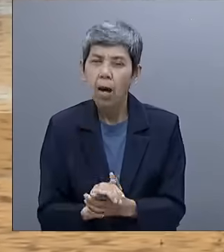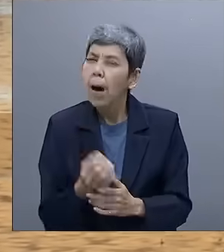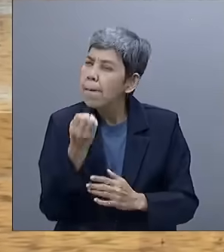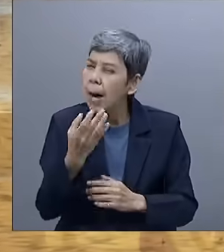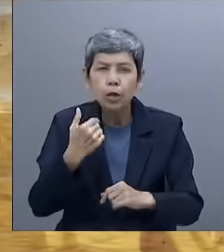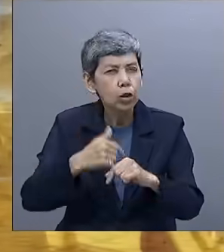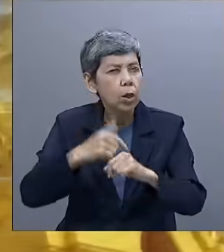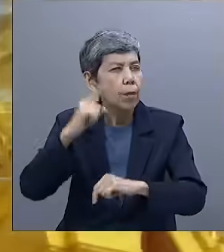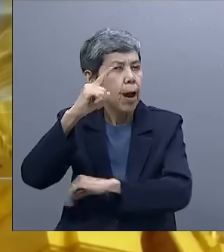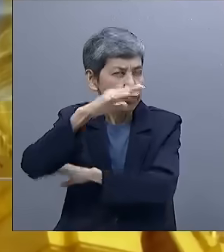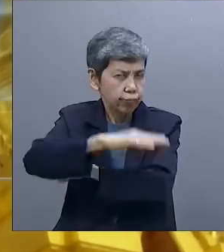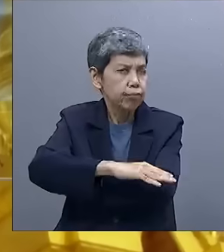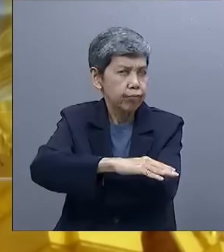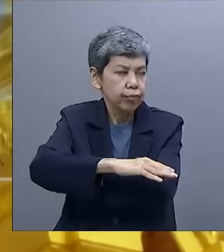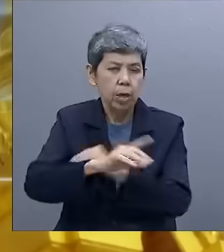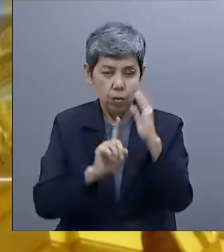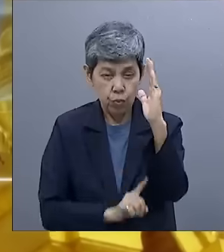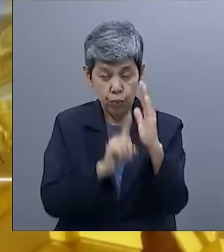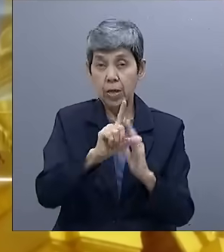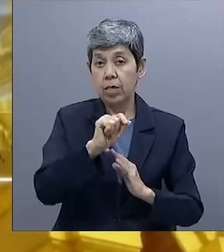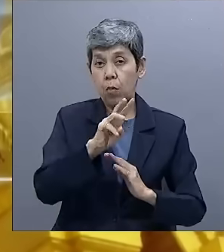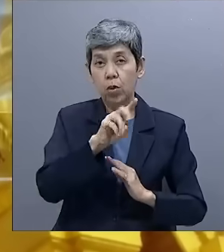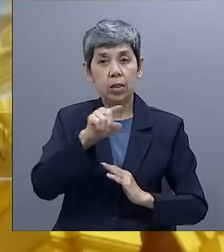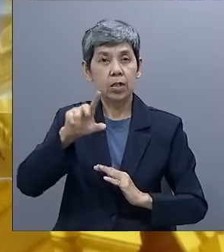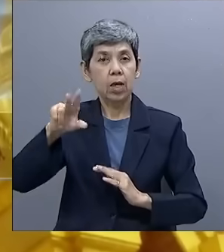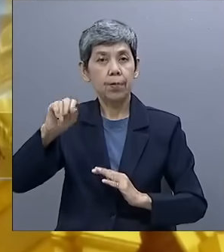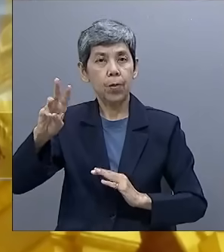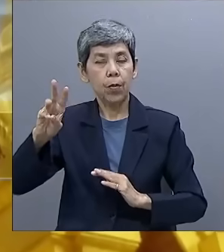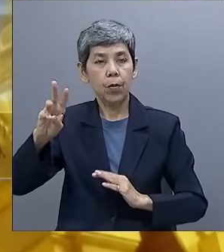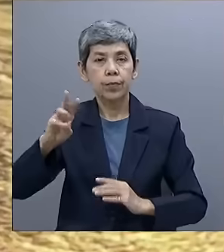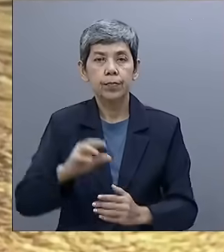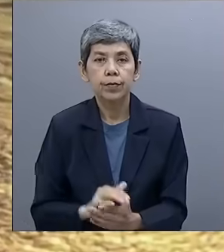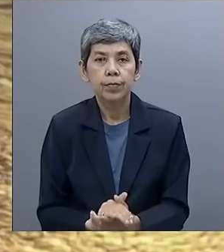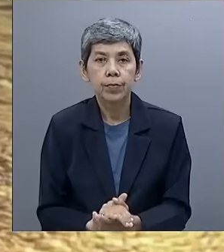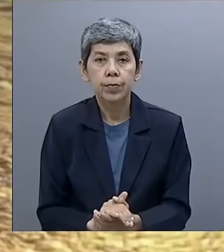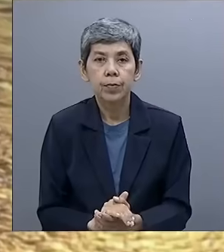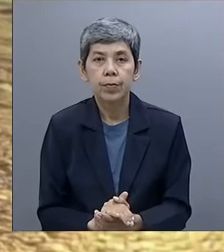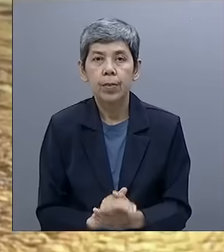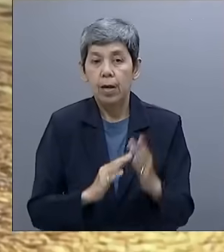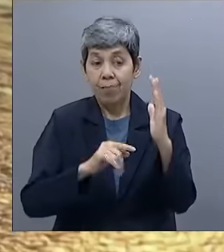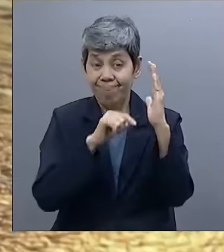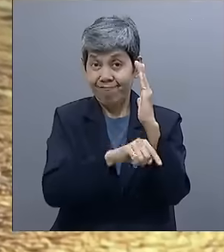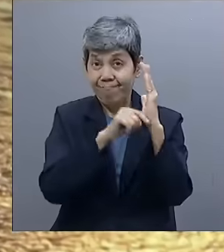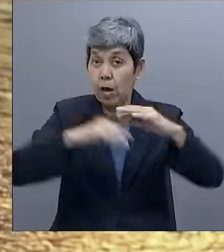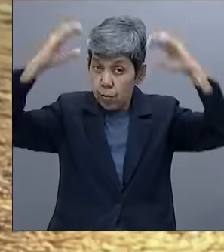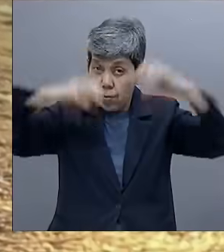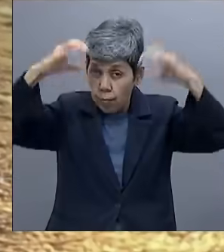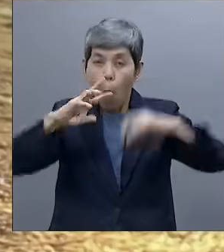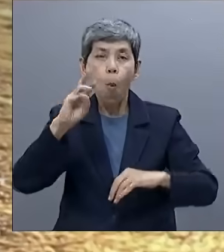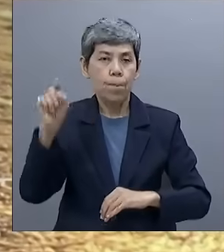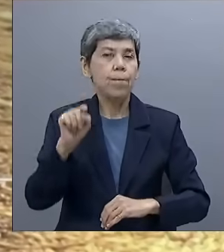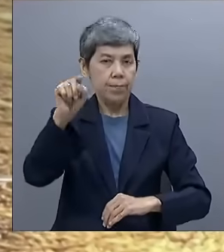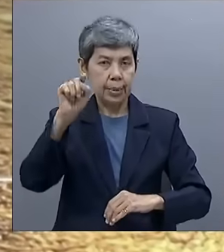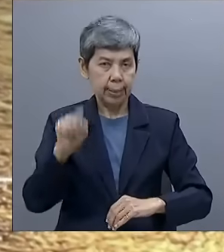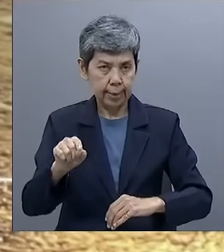ในช่วงระหว่างบ่ายถึงค่ำอุณหภูมิระหว่าง 26-36 องศาเซลเซียสภาคตะวันออกมีฝนฟ้าคะนอง 60%